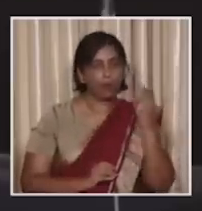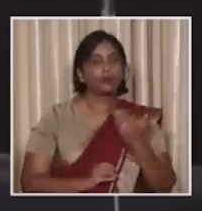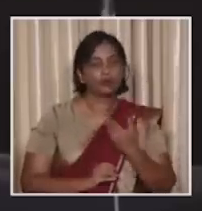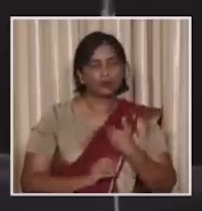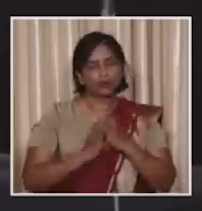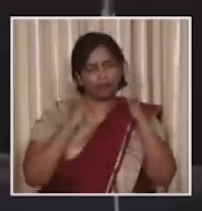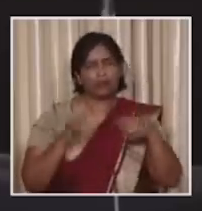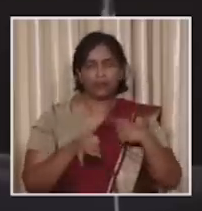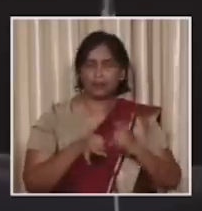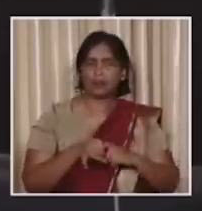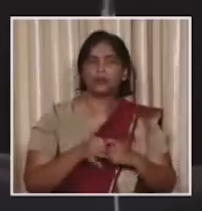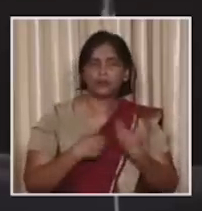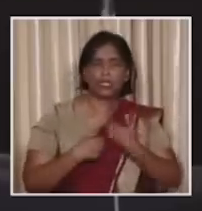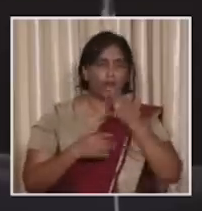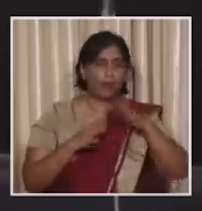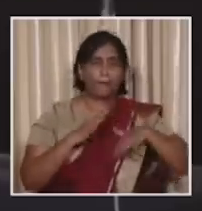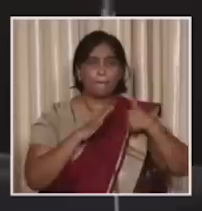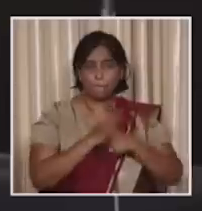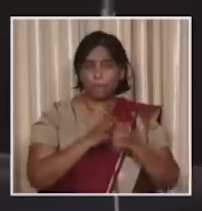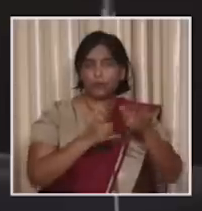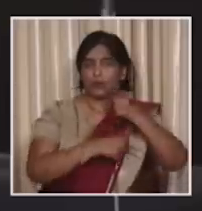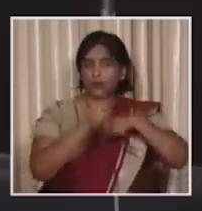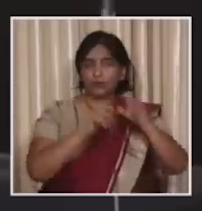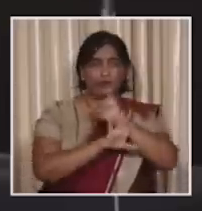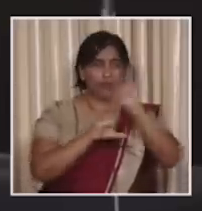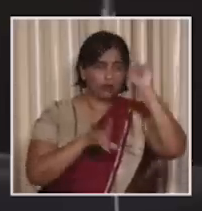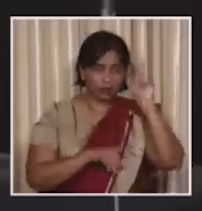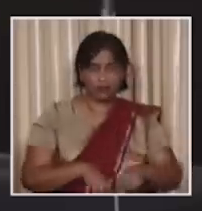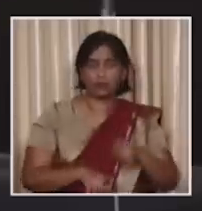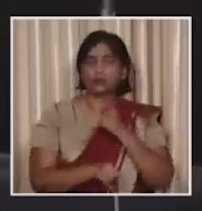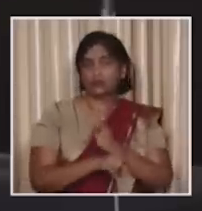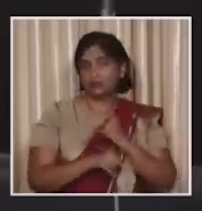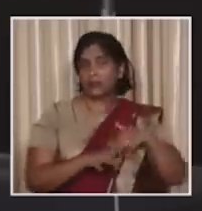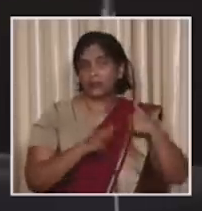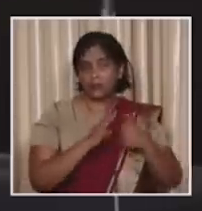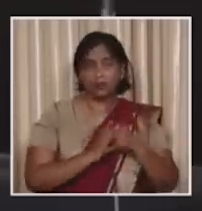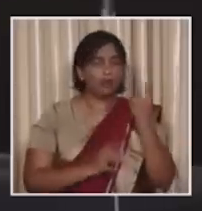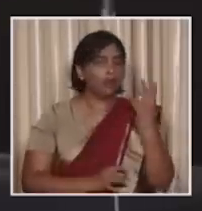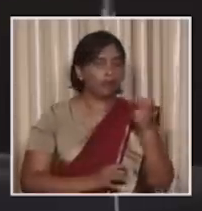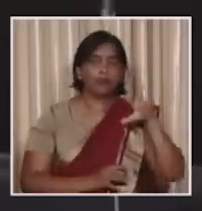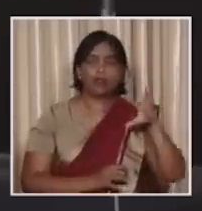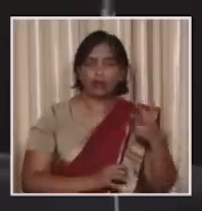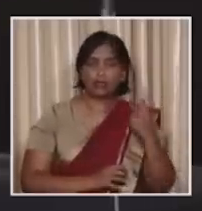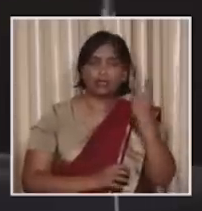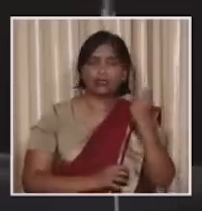මටත් විශාල ප්‍රශ්නයක් මේ විදුහල්පති පද්ධති 16000ක් ඉන්නවන විදුහල්පතිතුරුන්ගෙන්